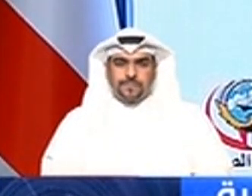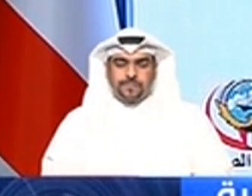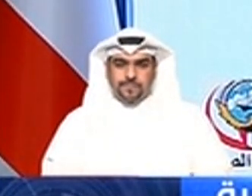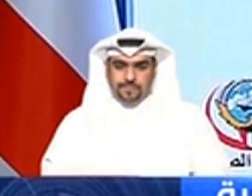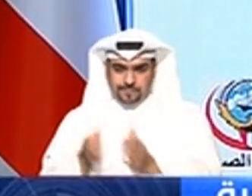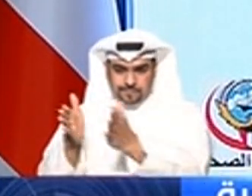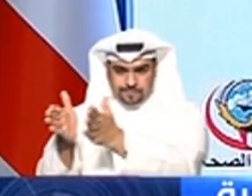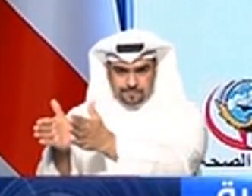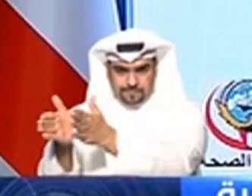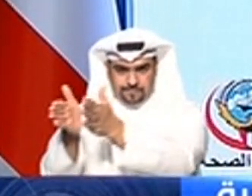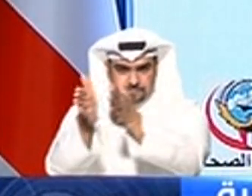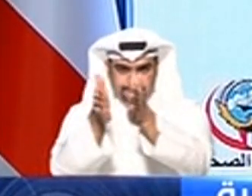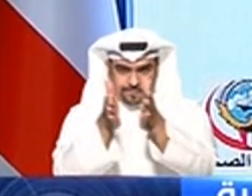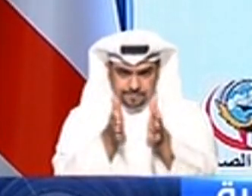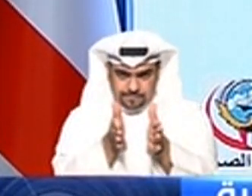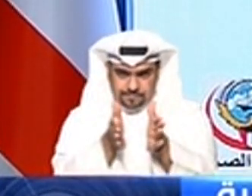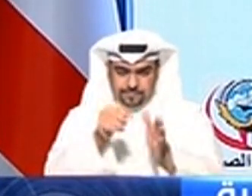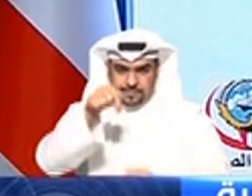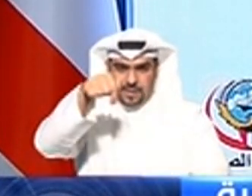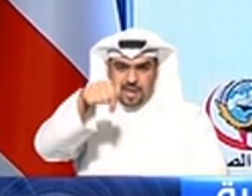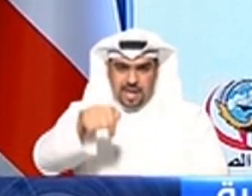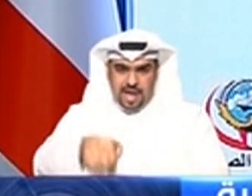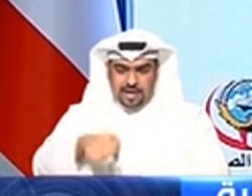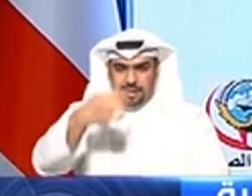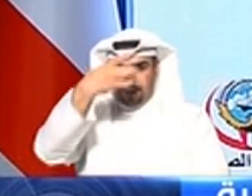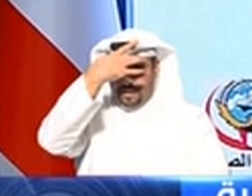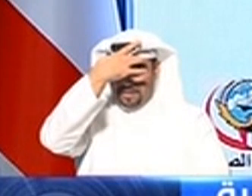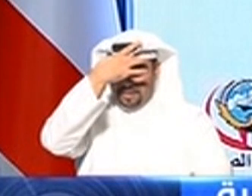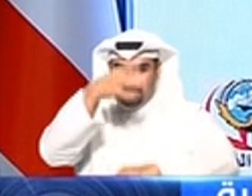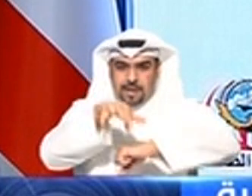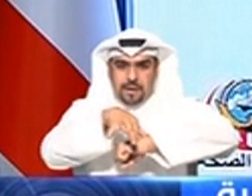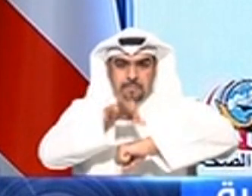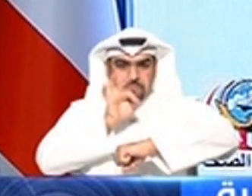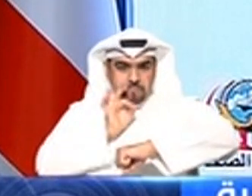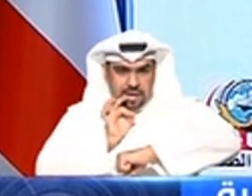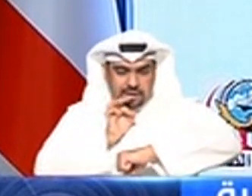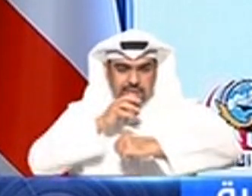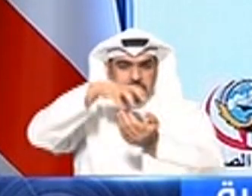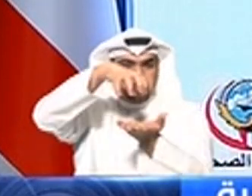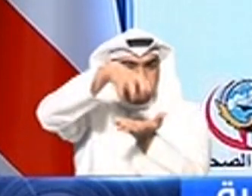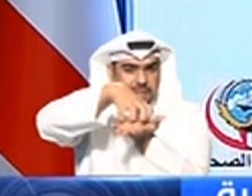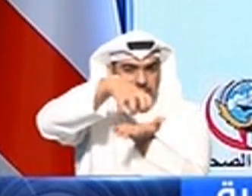ننتقل الآن إلى تفاصيل الإصابة حسب المناطق السكنية